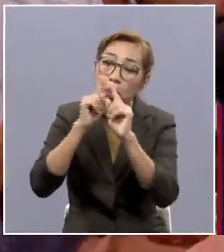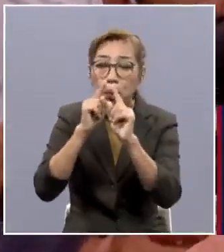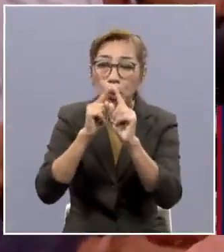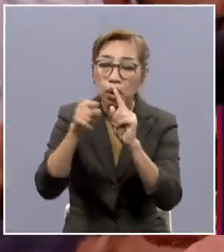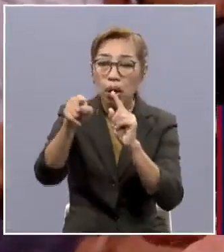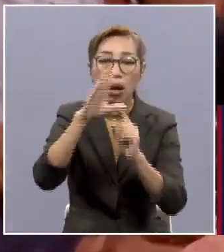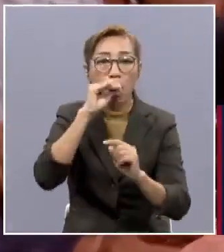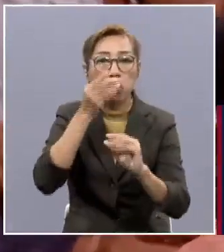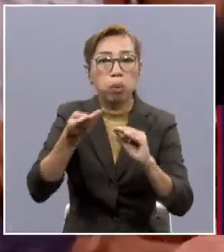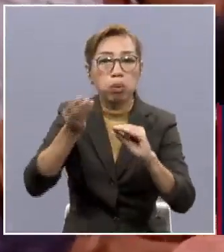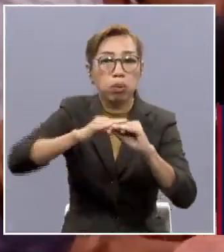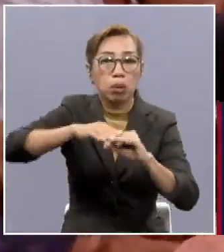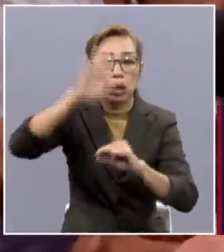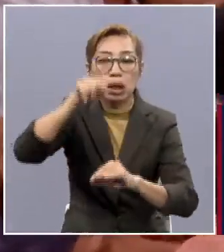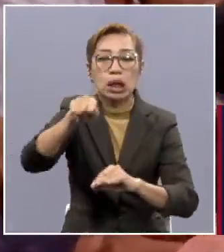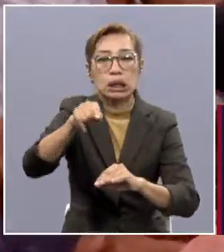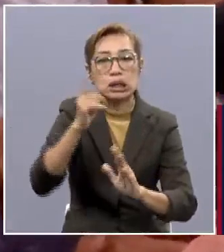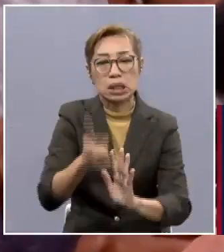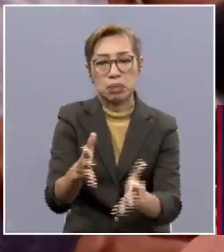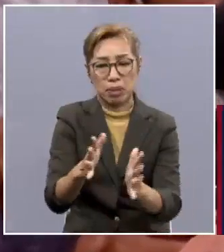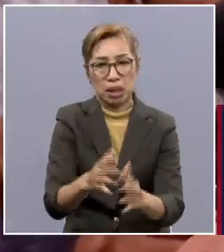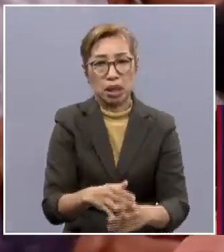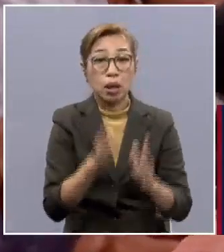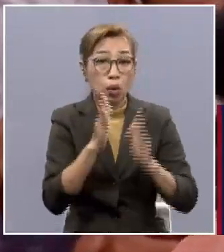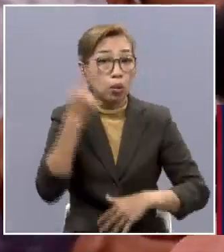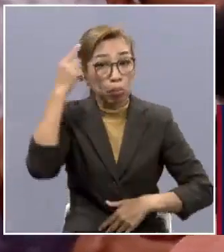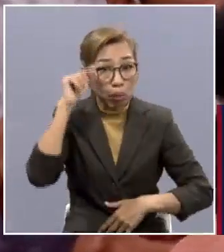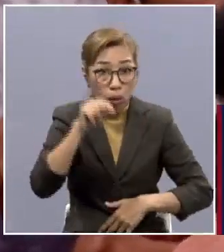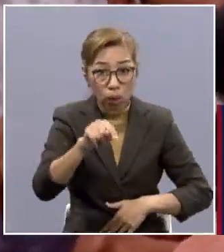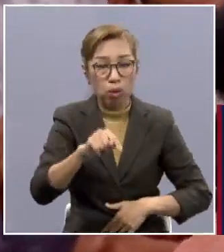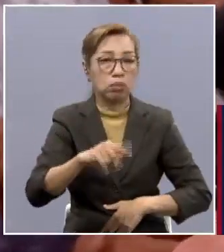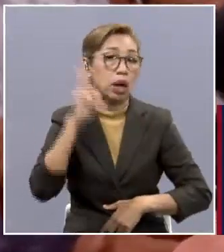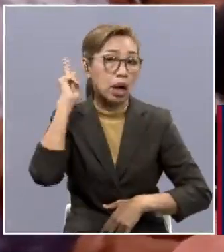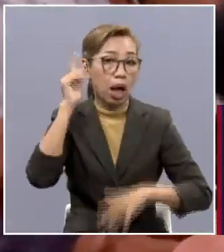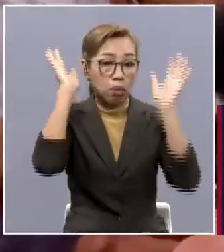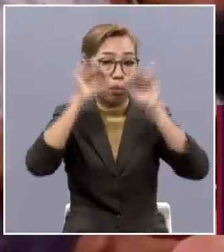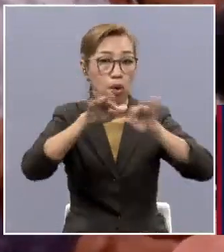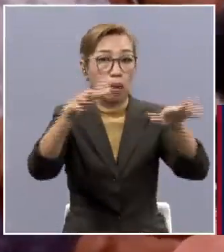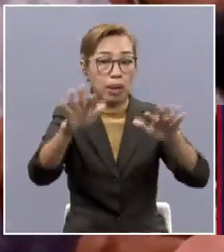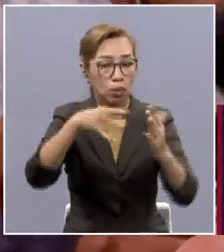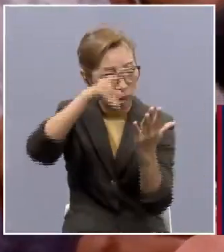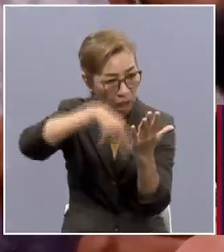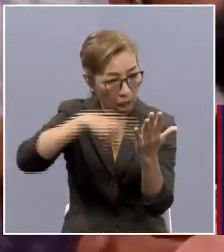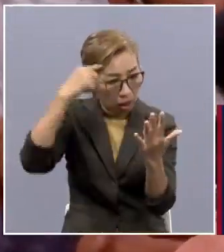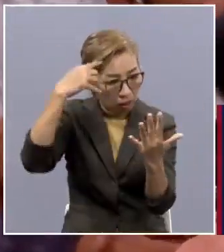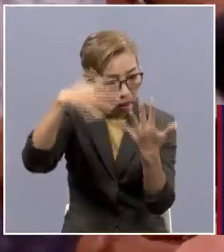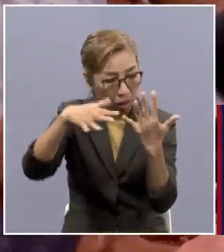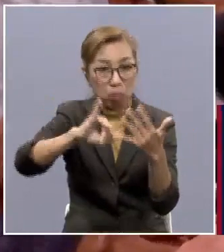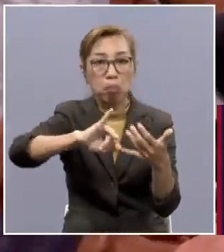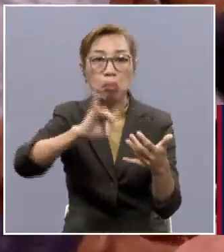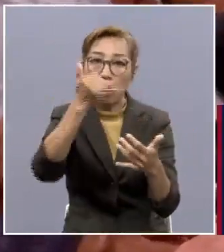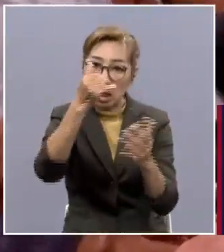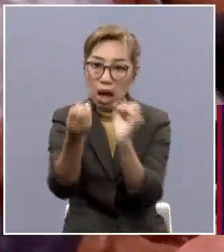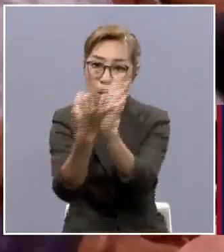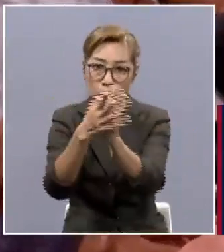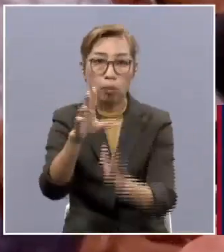เกินเลยไปจากสิ่งที่ควรจะเป็นซึ่งผู้ที่อ่านข่าวแล้วอาจเข้าใจผิดก่อให้เกิดความเสียหายกับทั้งตัวของคุณวันชัยและฝ่